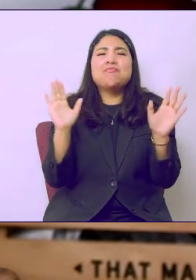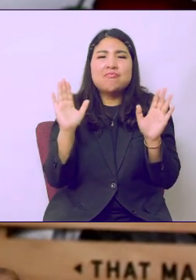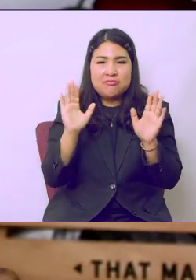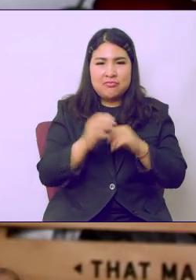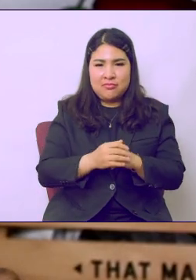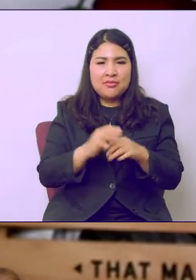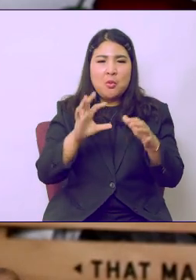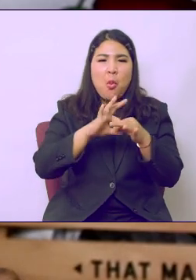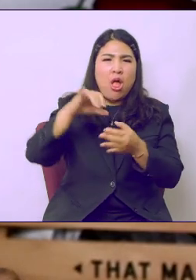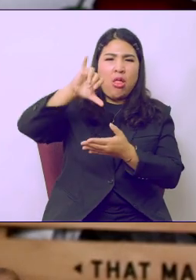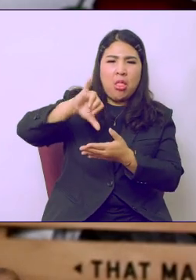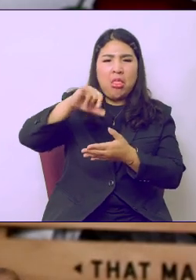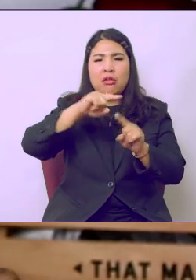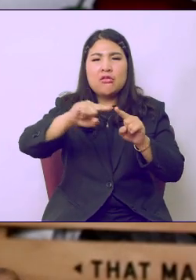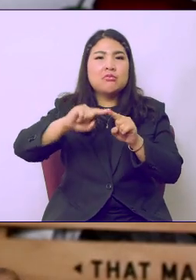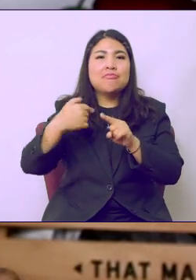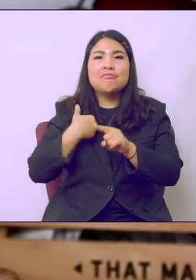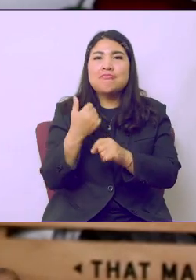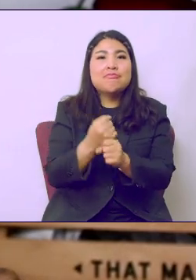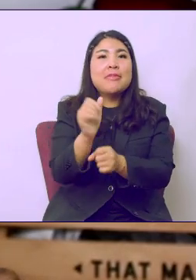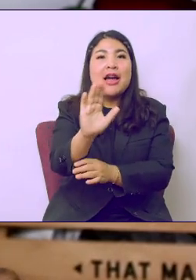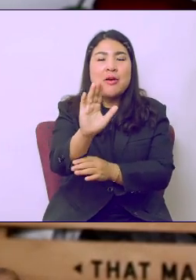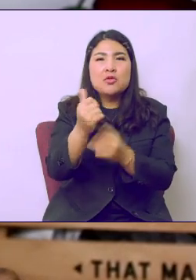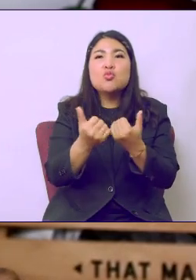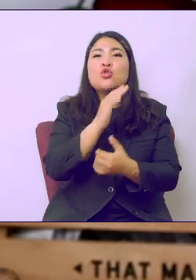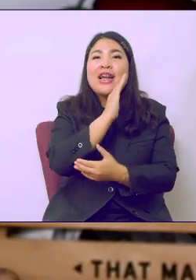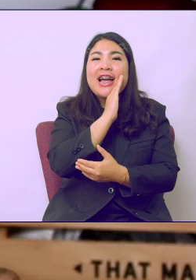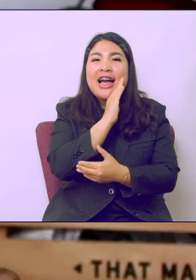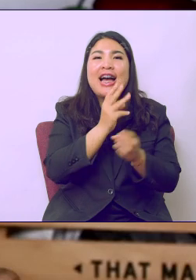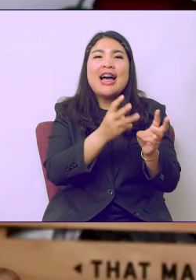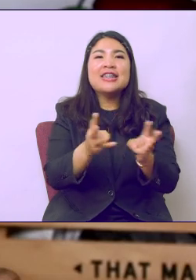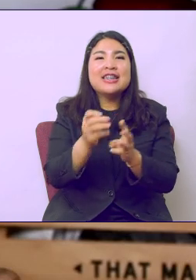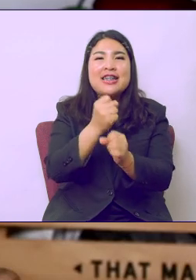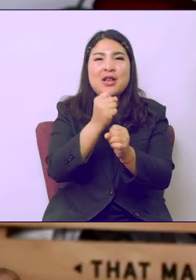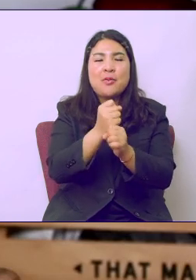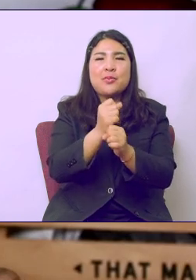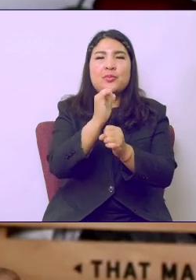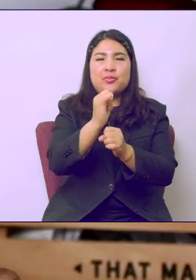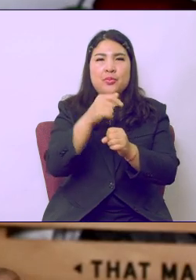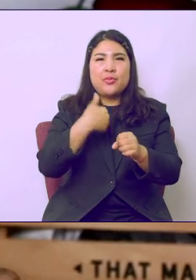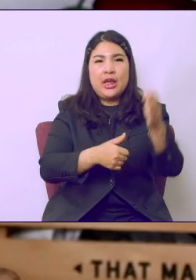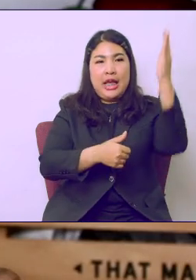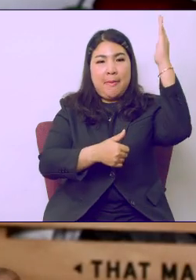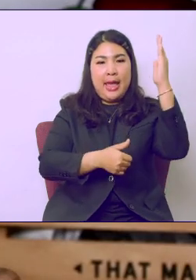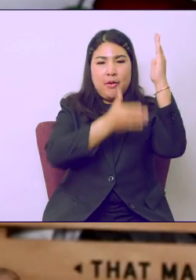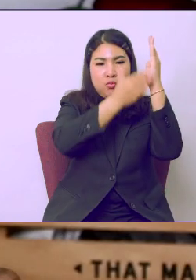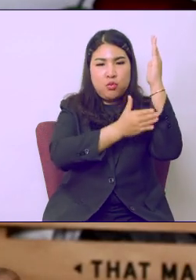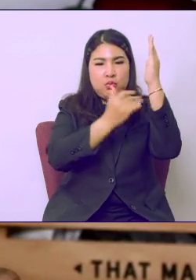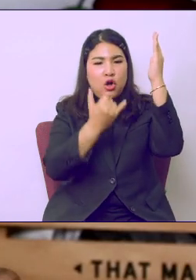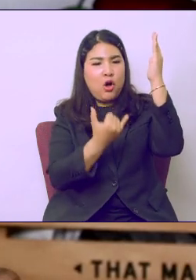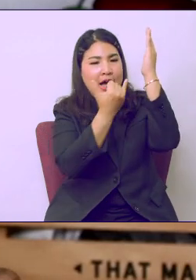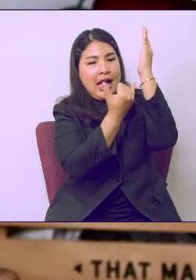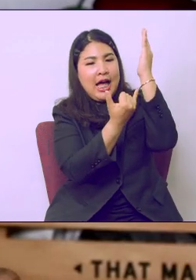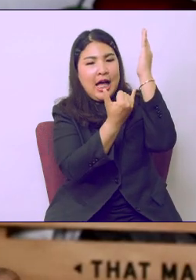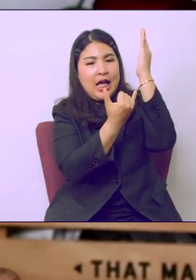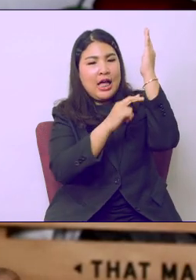พวกท่า inversionต่างๆนะครับแต่ถ้าทำได้ก็แค่เอาเนี่ยนอนราบแล้วเอาขาเชิดกำแพงแล้วก็ยกยกขาขึ้นนะครับ